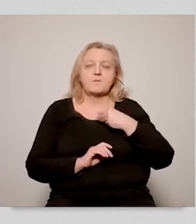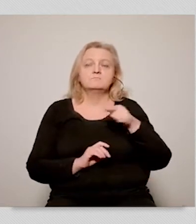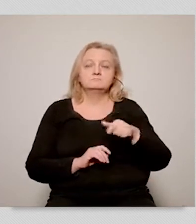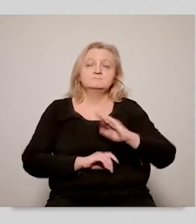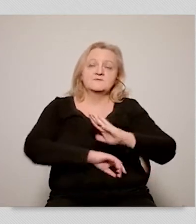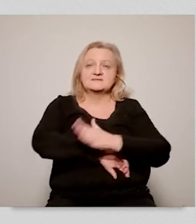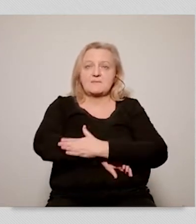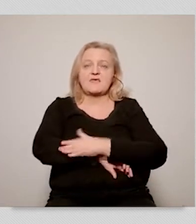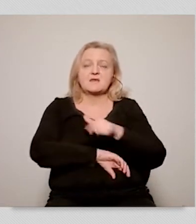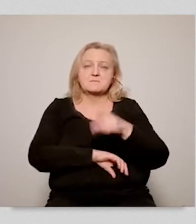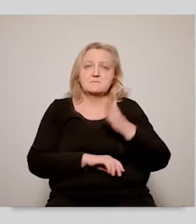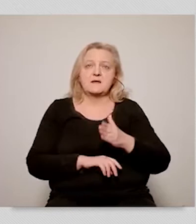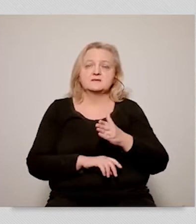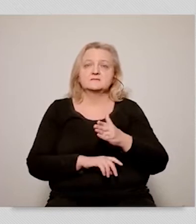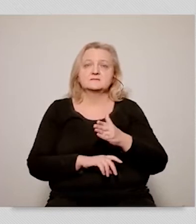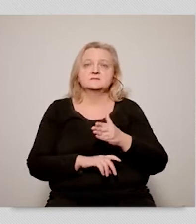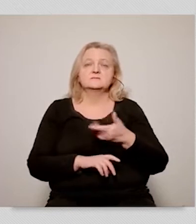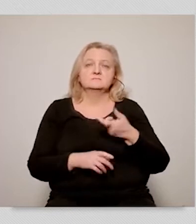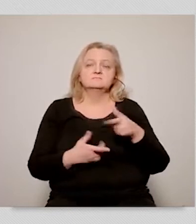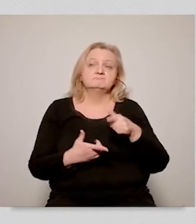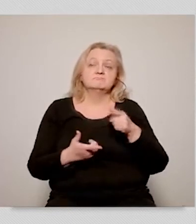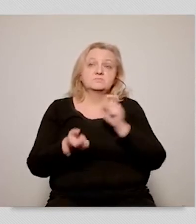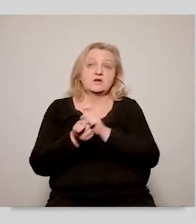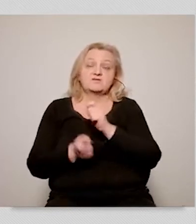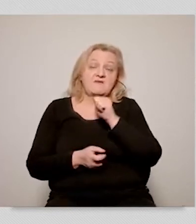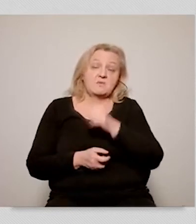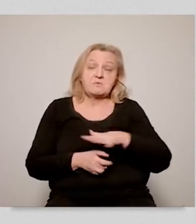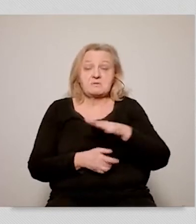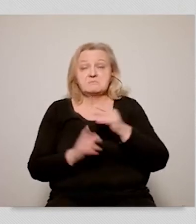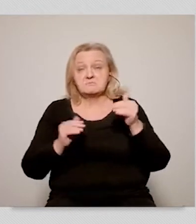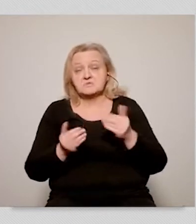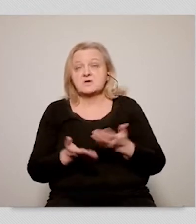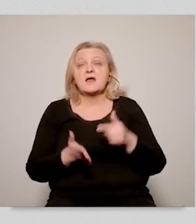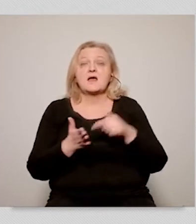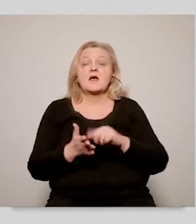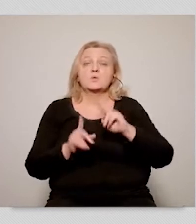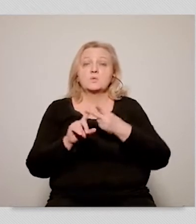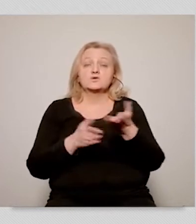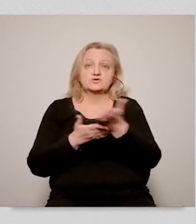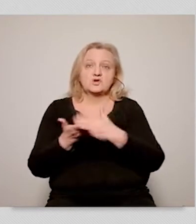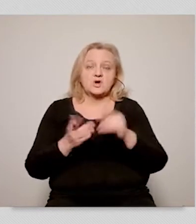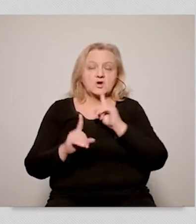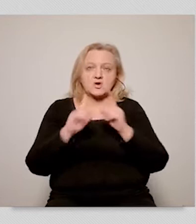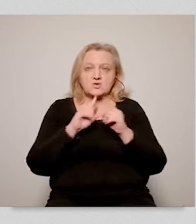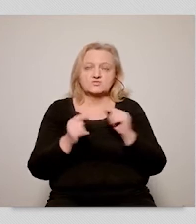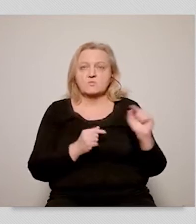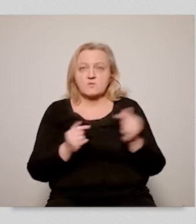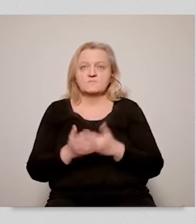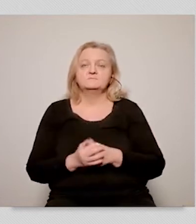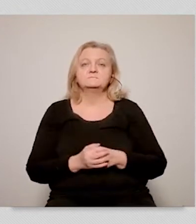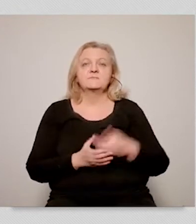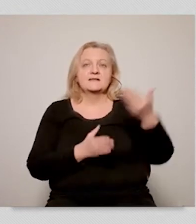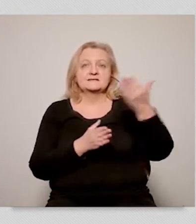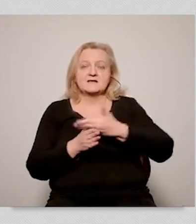wzmacniał tendencje antyeuropejskie. A w drugiej części naszej rozmowy, do której zaprosimy naszych